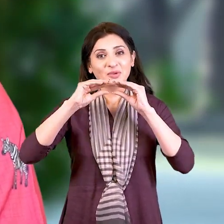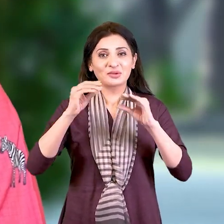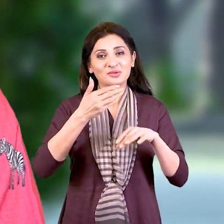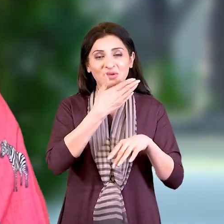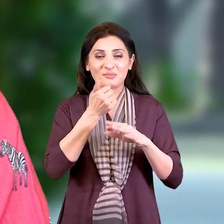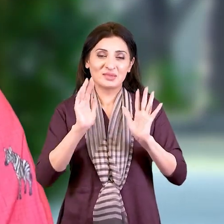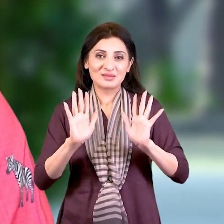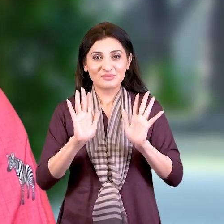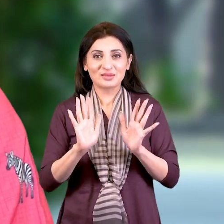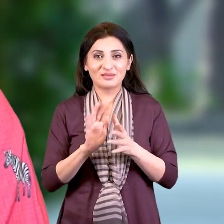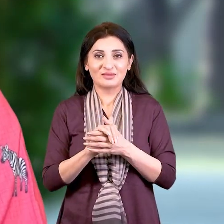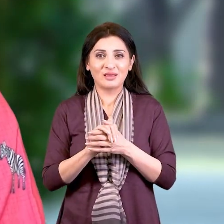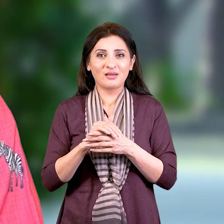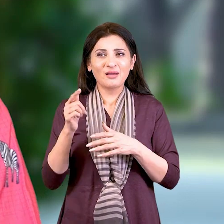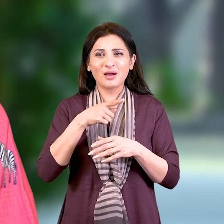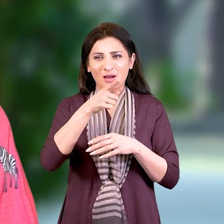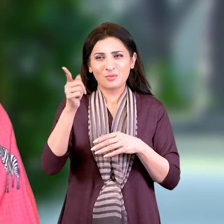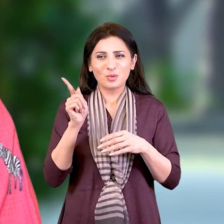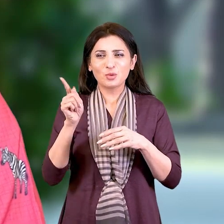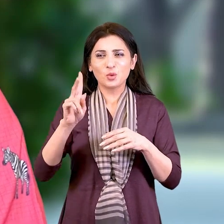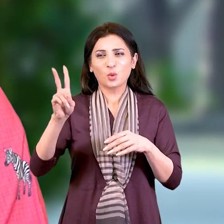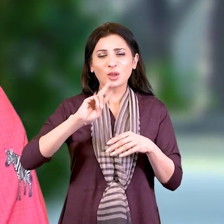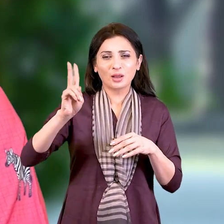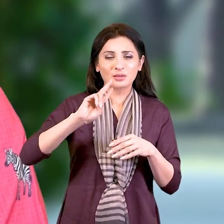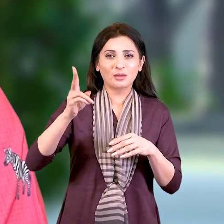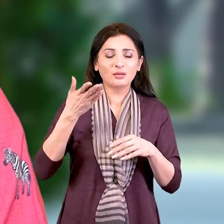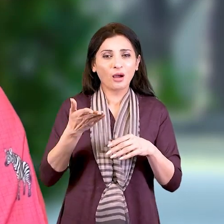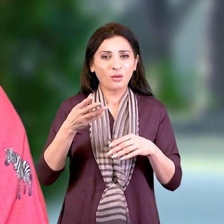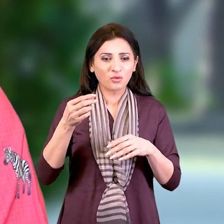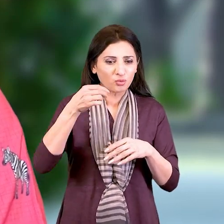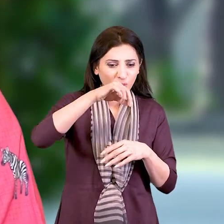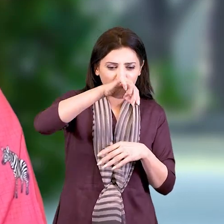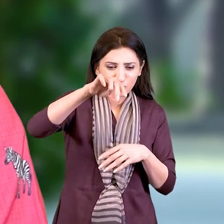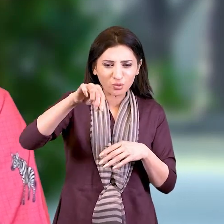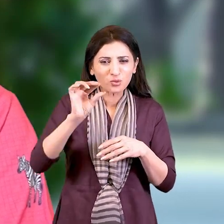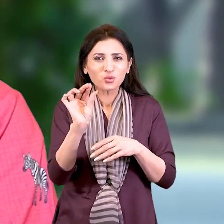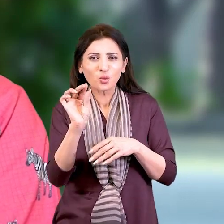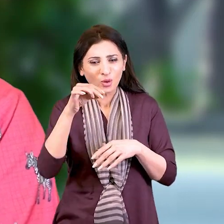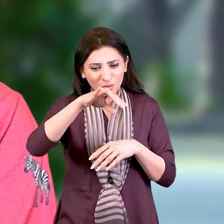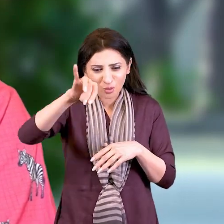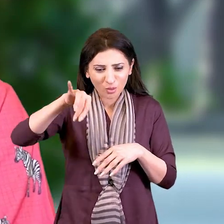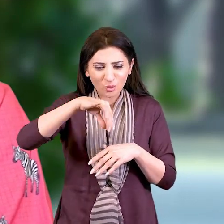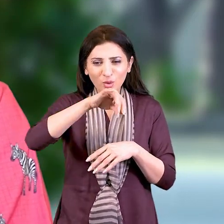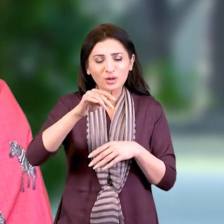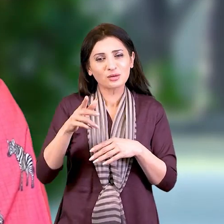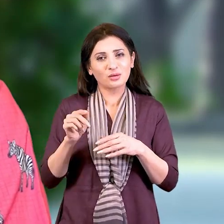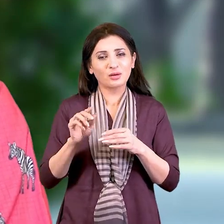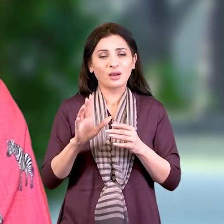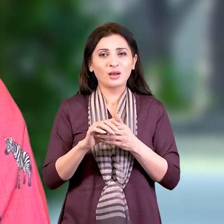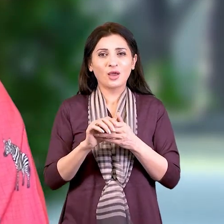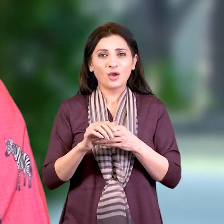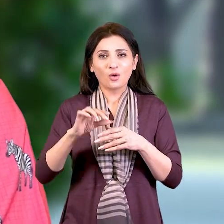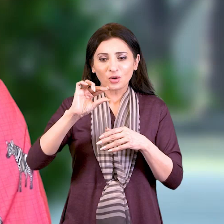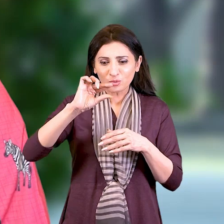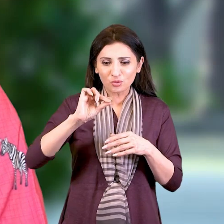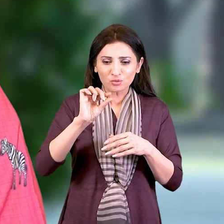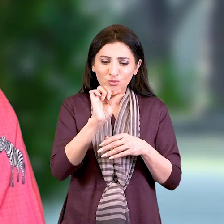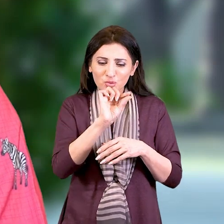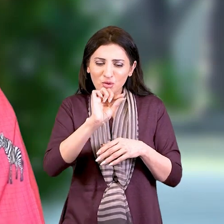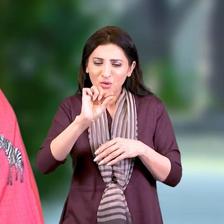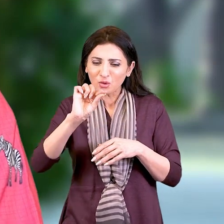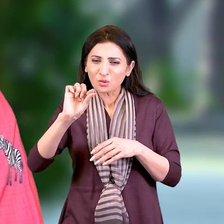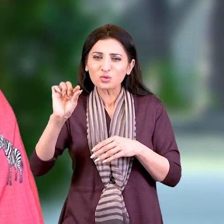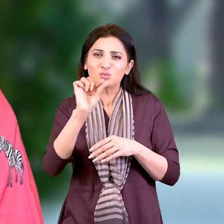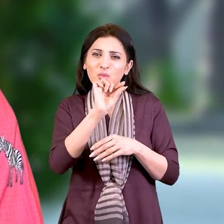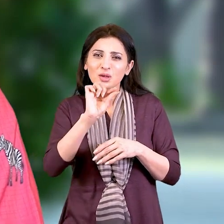जी आपके पिज़्ज़े पे टॉपिंग ही कोई नहीं है, आप इतनी कम चीज़ डाली हुई है और आपकी डो तो बिल्कुल नान जैसी है. बट देयर आर फ्यू एंड फार बिटवीन, बट